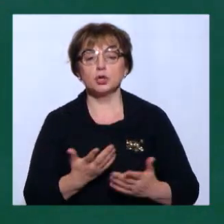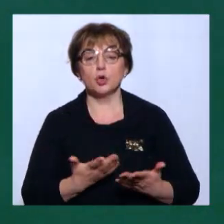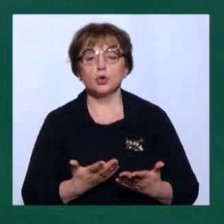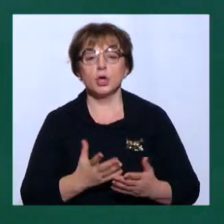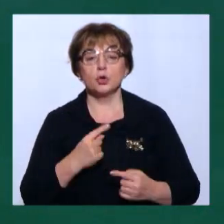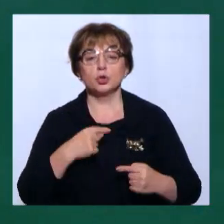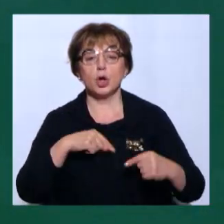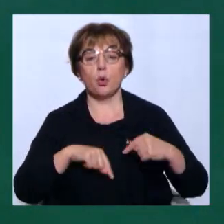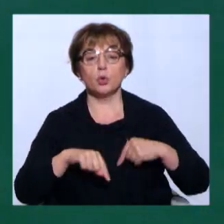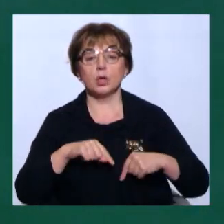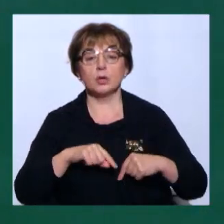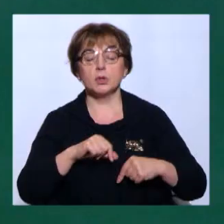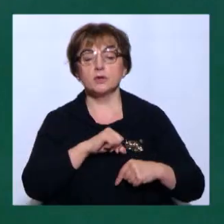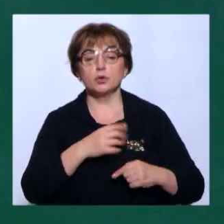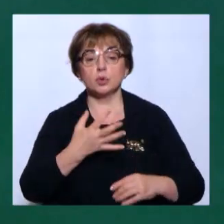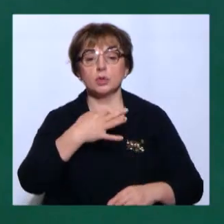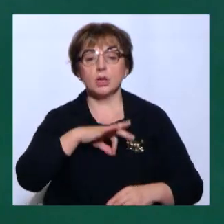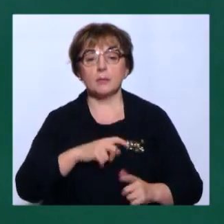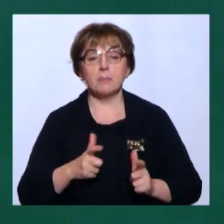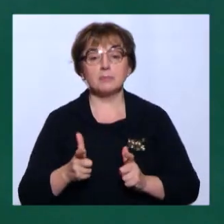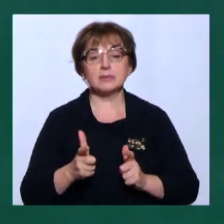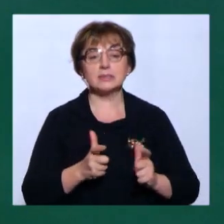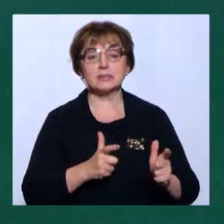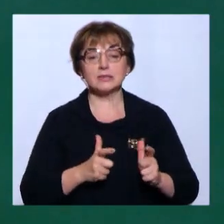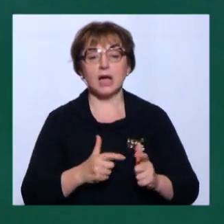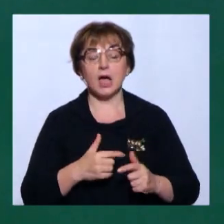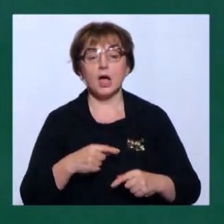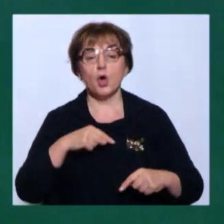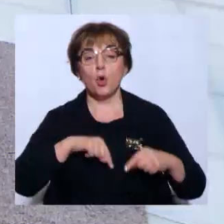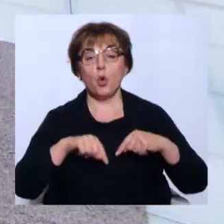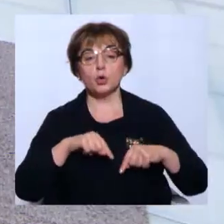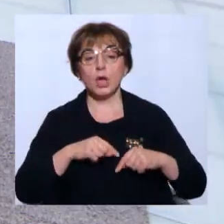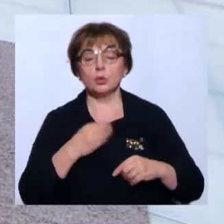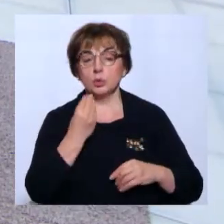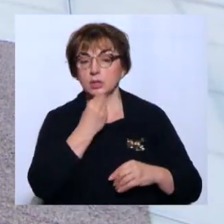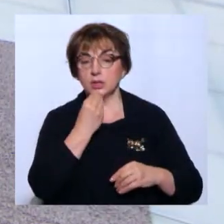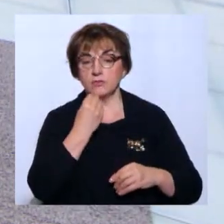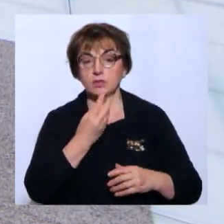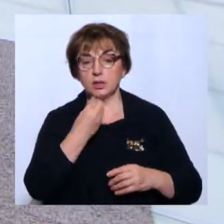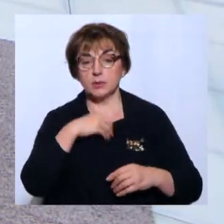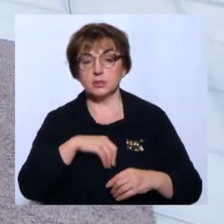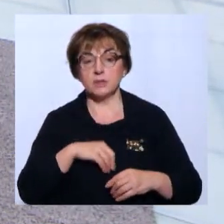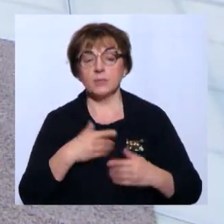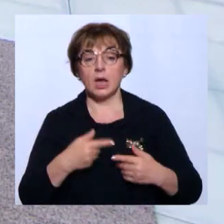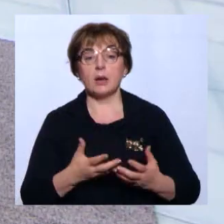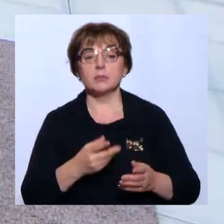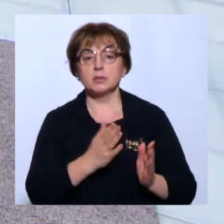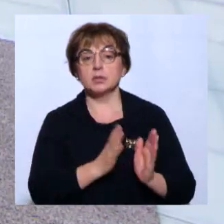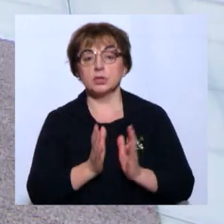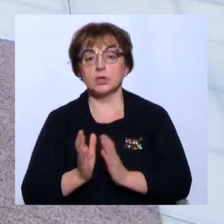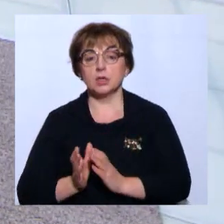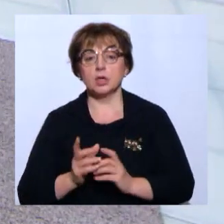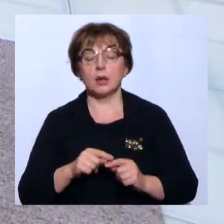როცა ორგანიზმი მოიხმარს მზა ორგანულ ნივთიერებებს. ამის მიხედვით